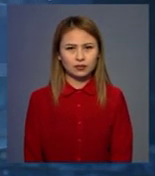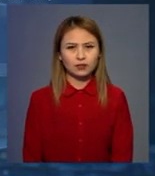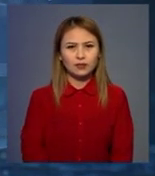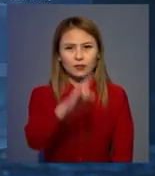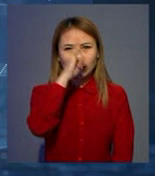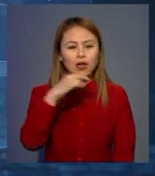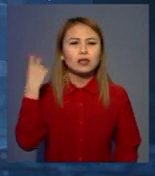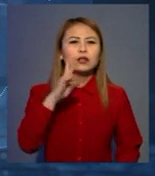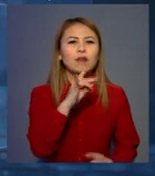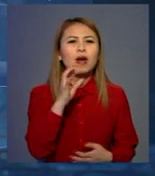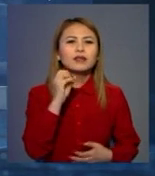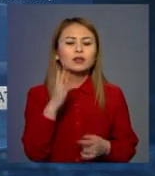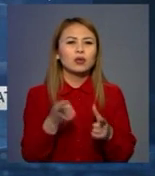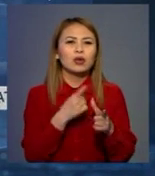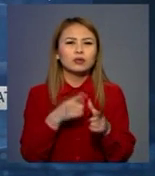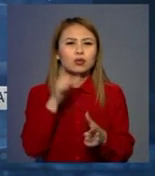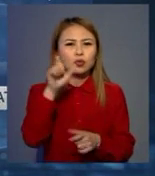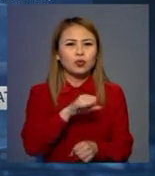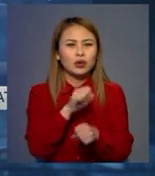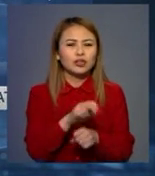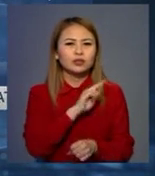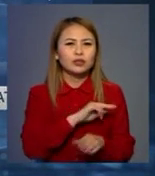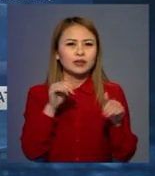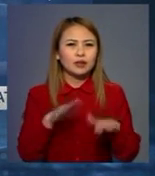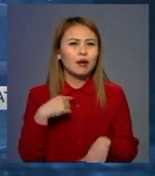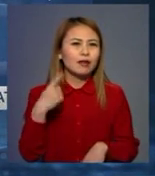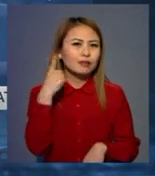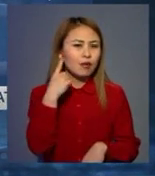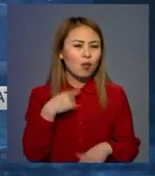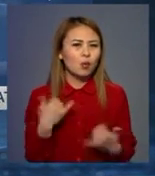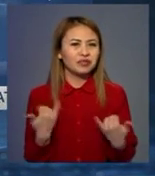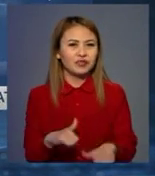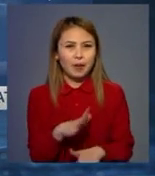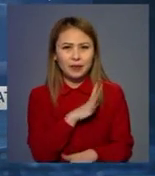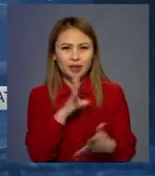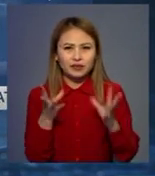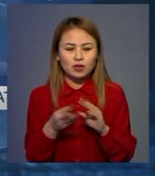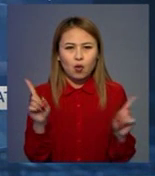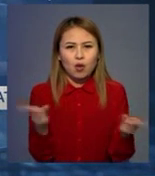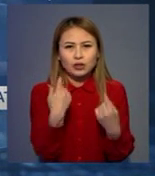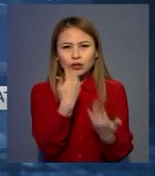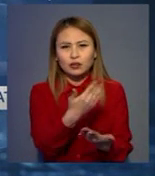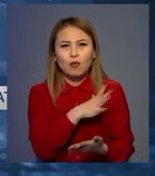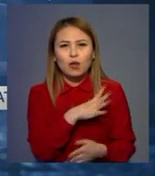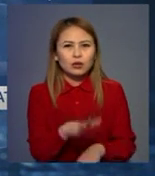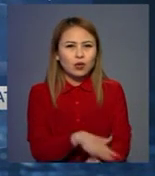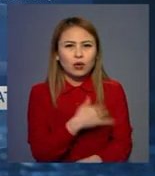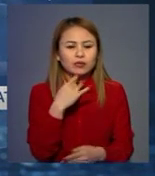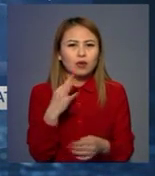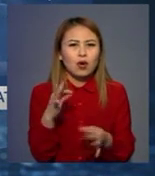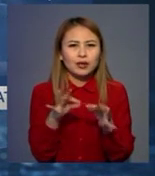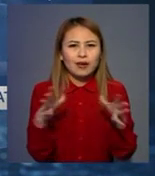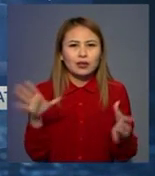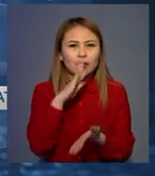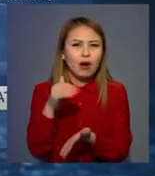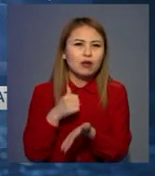Қазақстан президенті Нұрсұлтан Назарбаевтың өкілеттілігін тоқтату туралы шешімін естігенде таң қалдым. Оның ел дамуына қосқан үлесі ұшан теңіз. Әсіресе